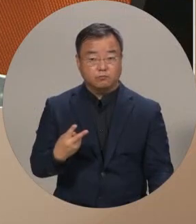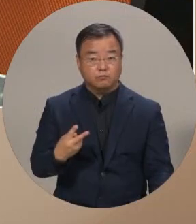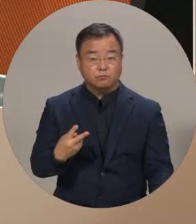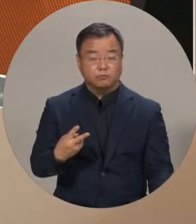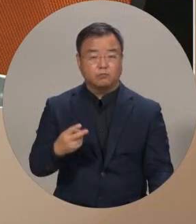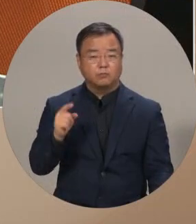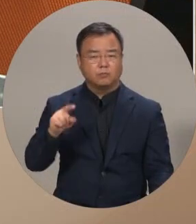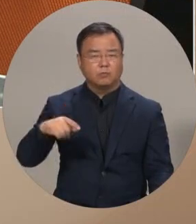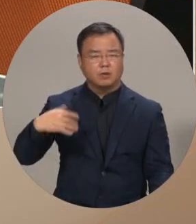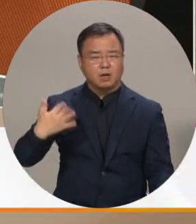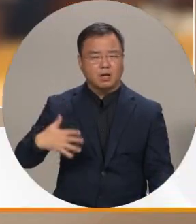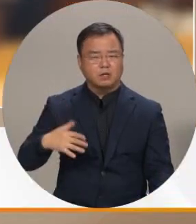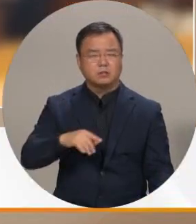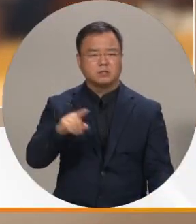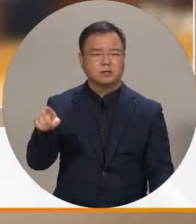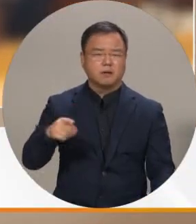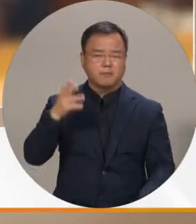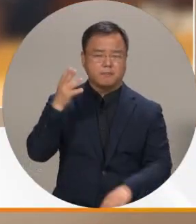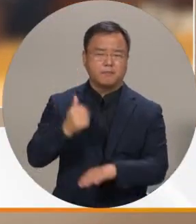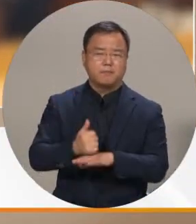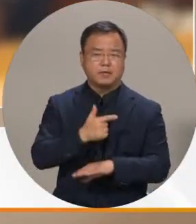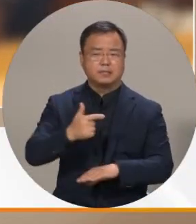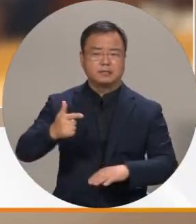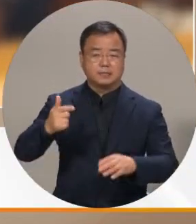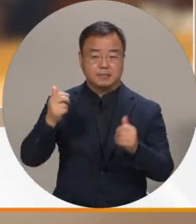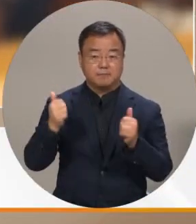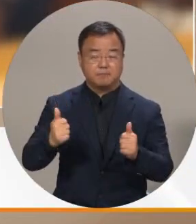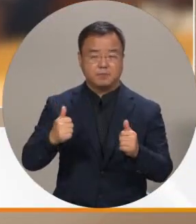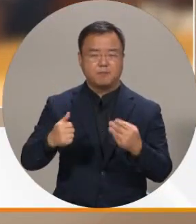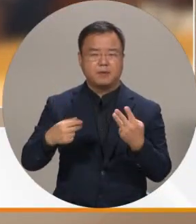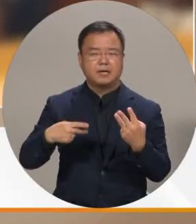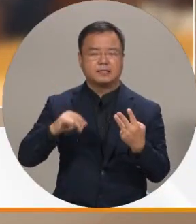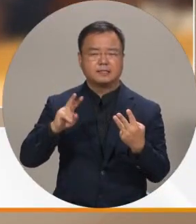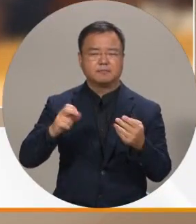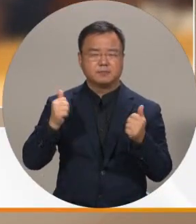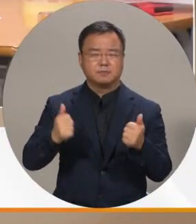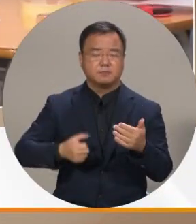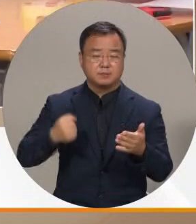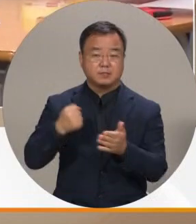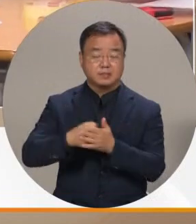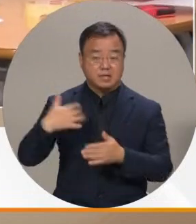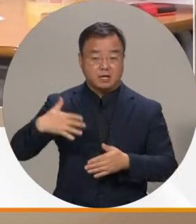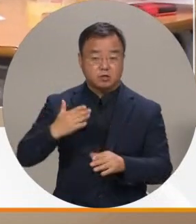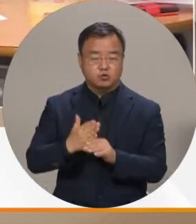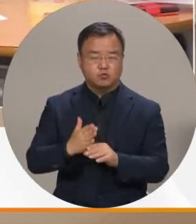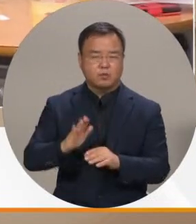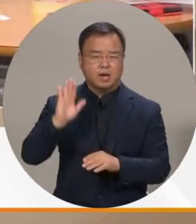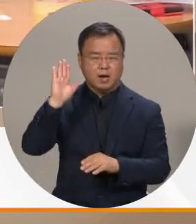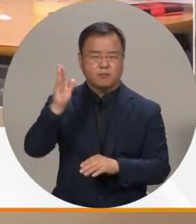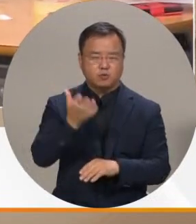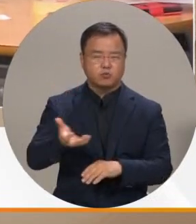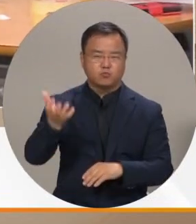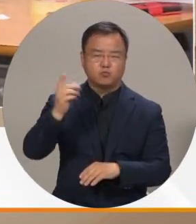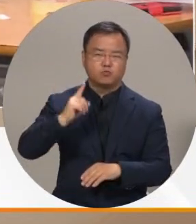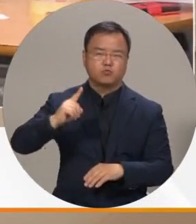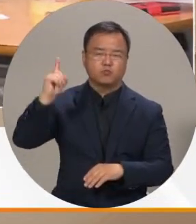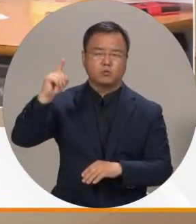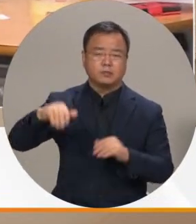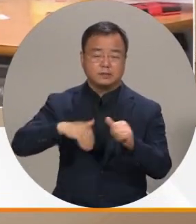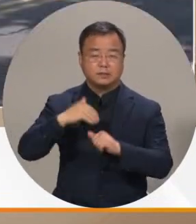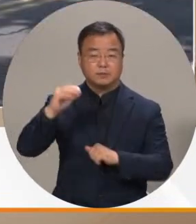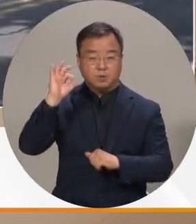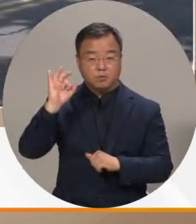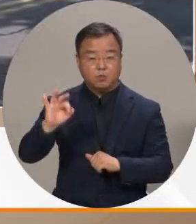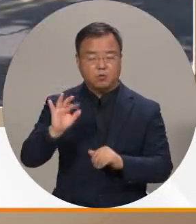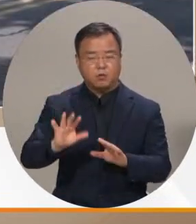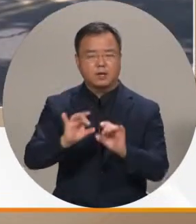아직 그 마지막 대부분 판결이 난게 아니기 때문에 앞으로의 어떤 소송 진행 과정을 예의주시하면서 이번